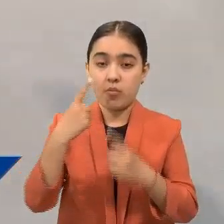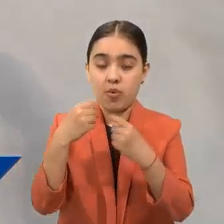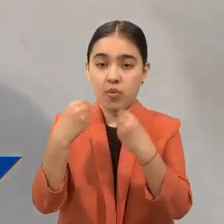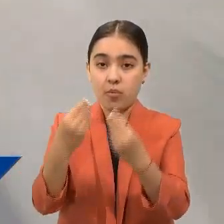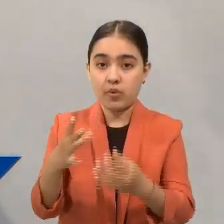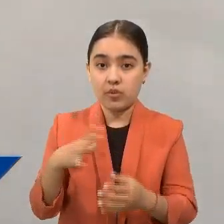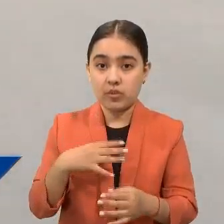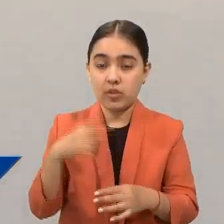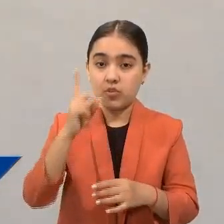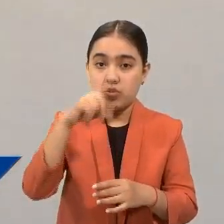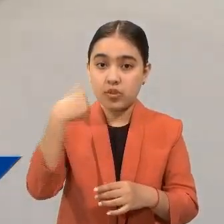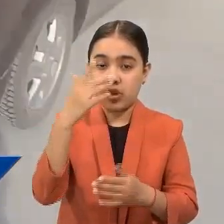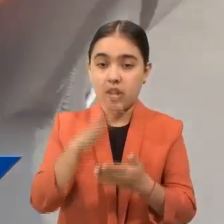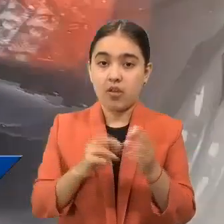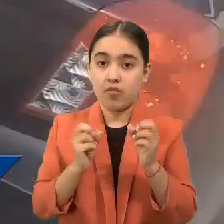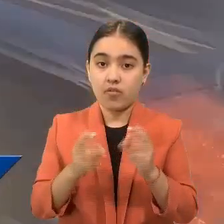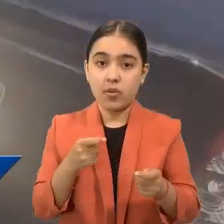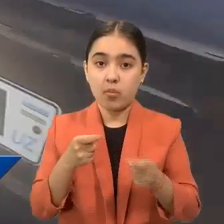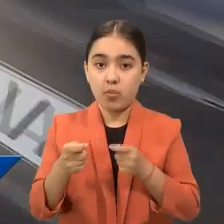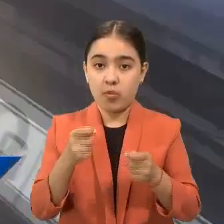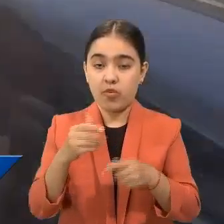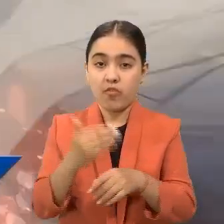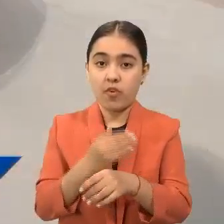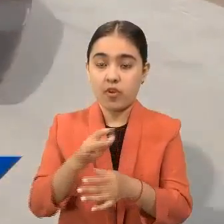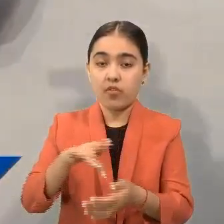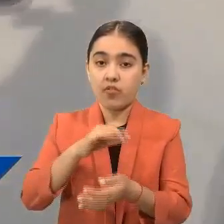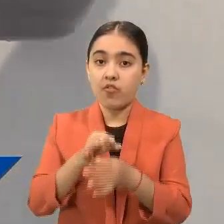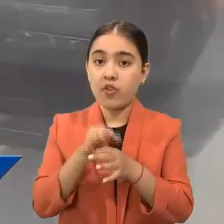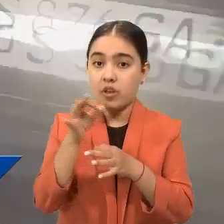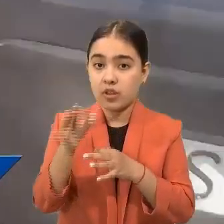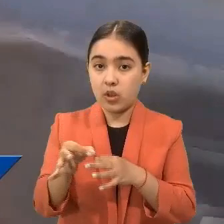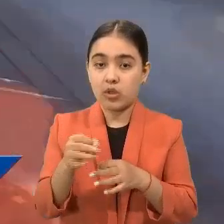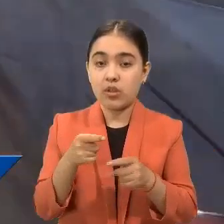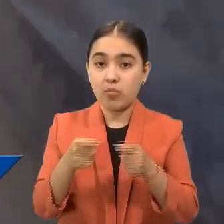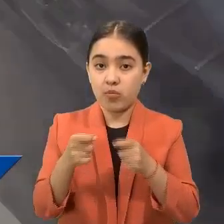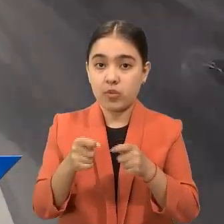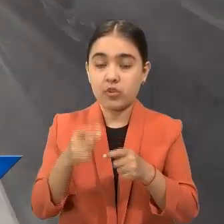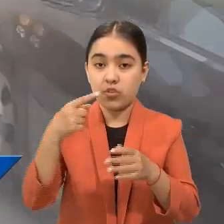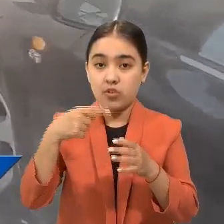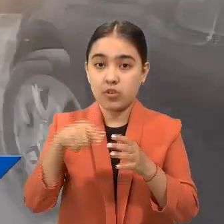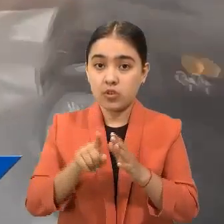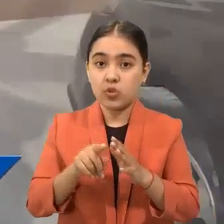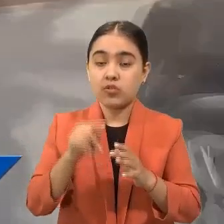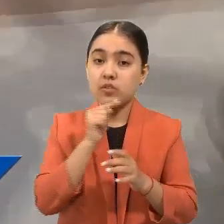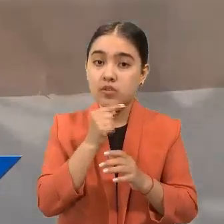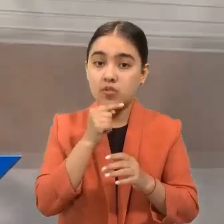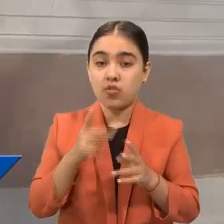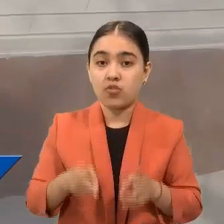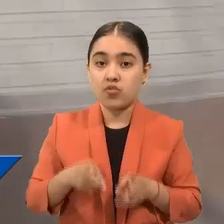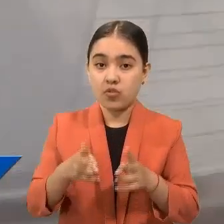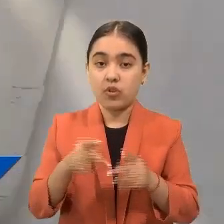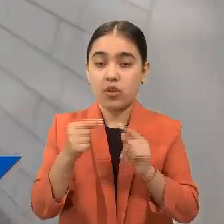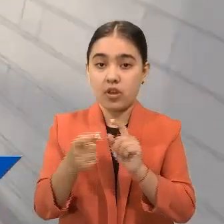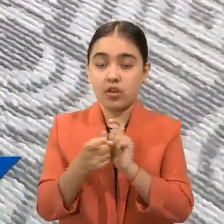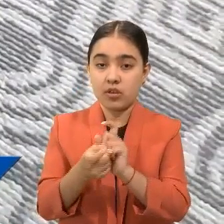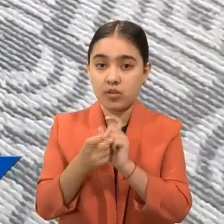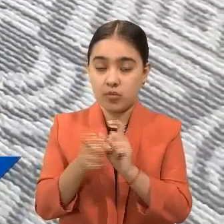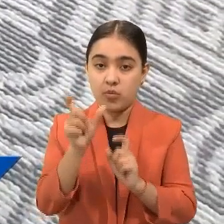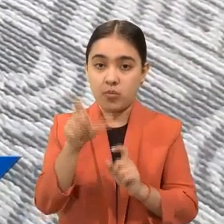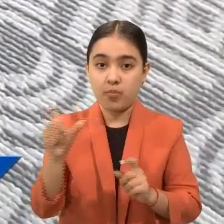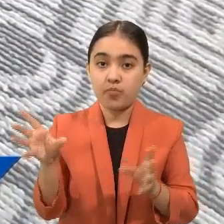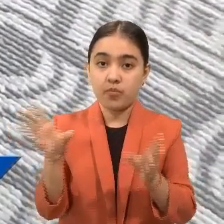murojaat qilgan. Shaxsiy xavfsizlik bosh boshqarmasi Farg'ona viloyati bo'yicha boshqarmasi hamda iqtisodiy jinoyatlarga qarshi kurashish departamenti xodimlari